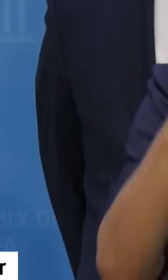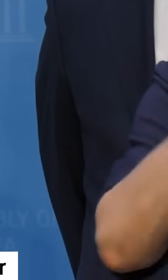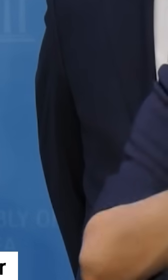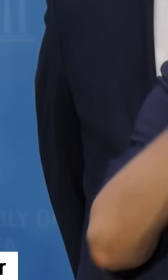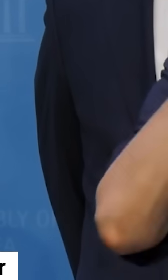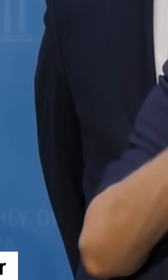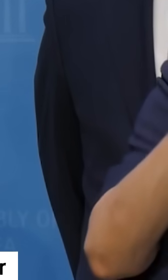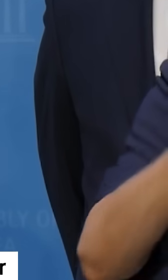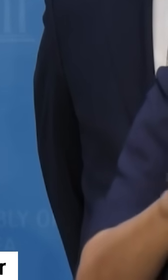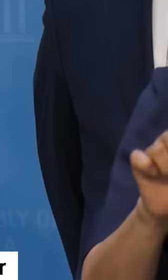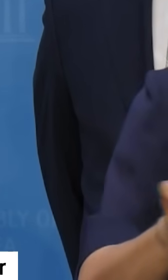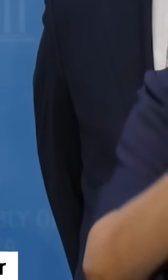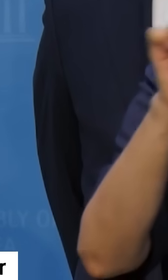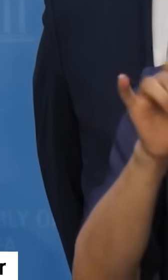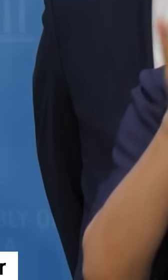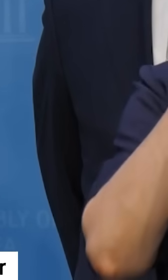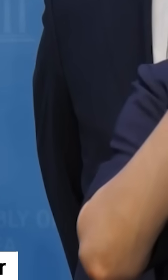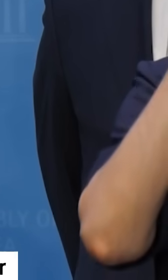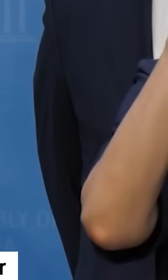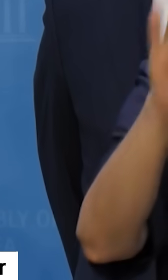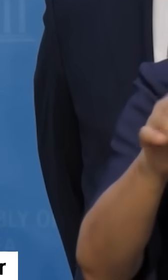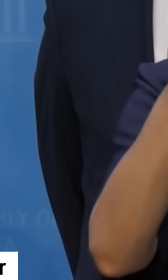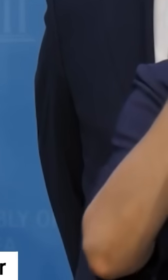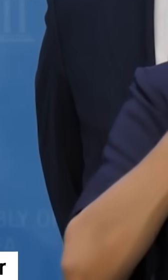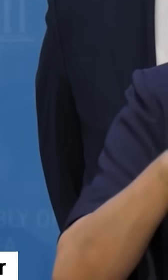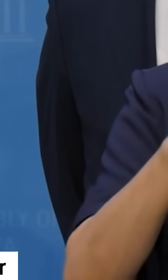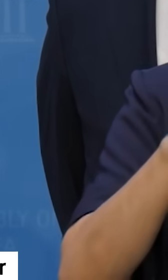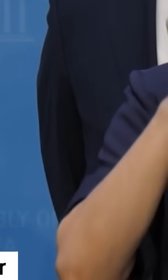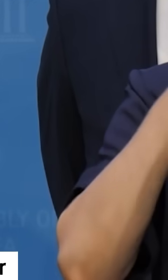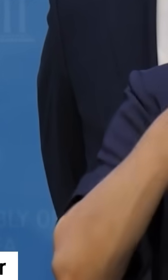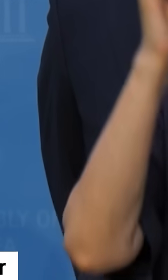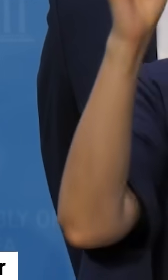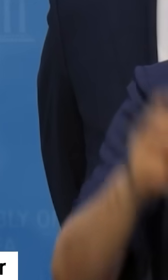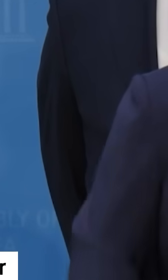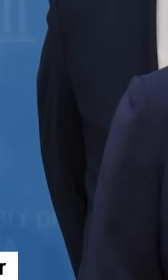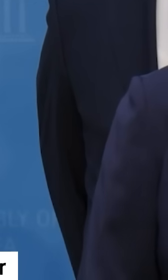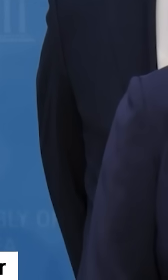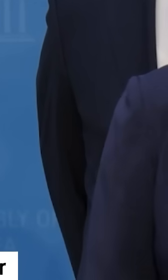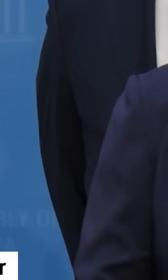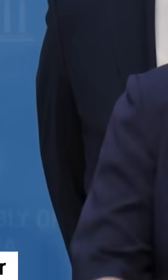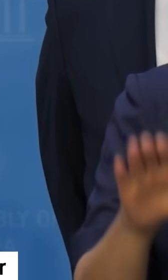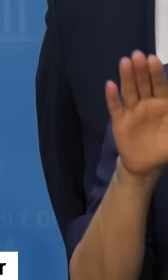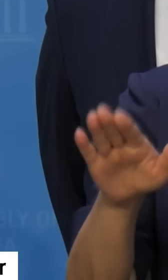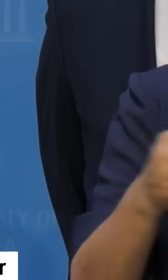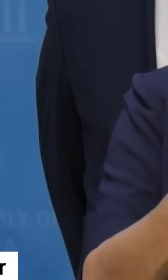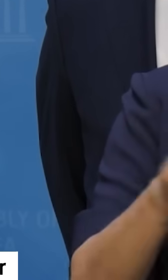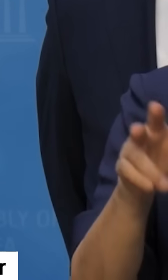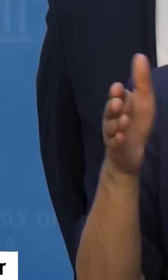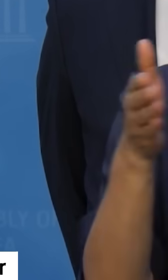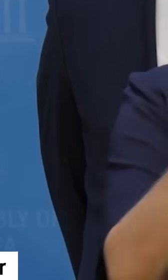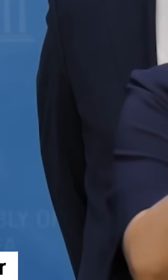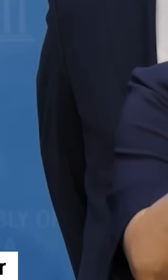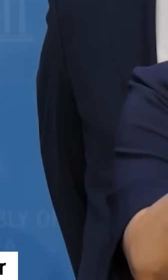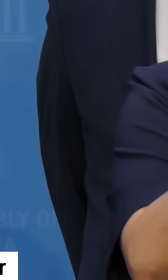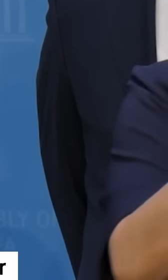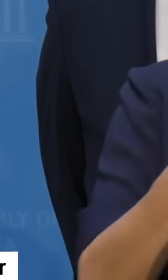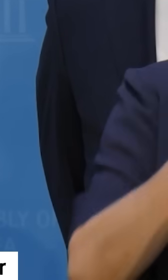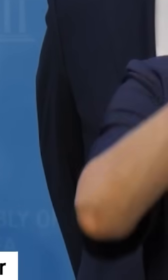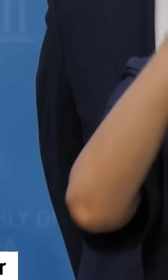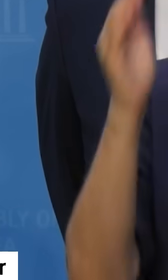힘든 시기를 보내고 있고 앞으로도 더욱 어려질 것입니다. 오늘 지금부터라도